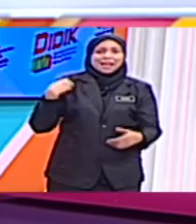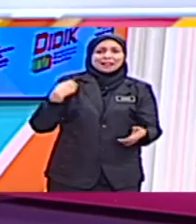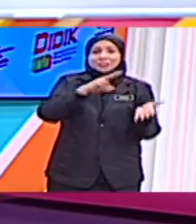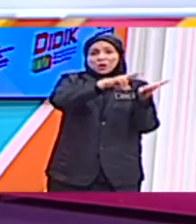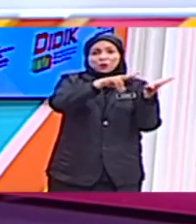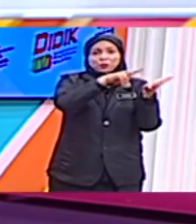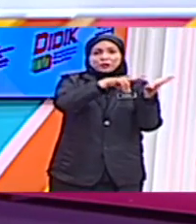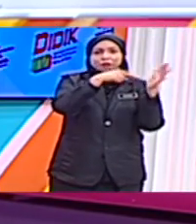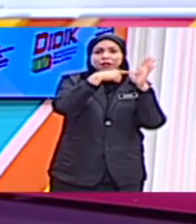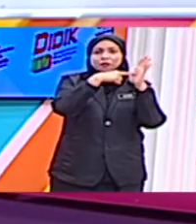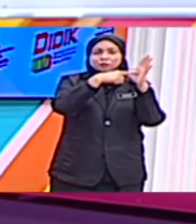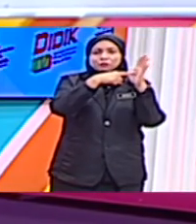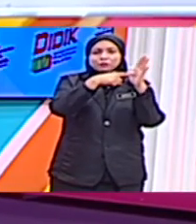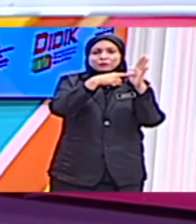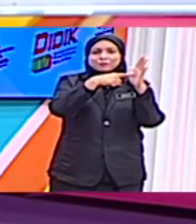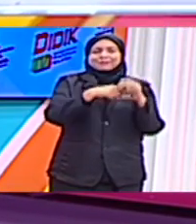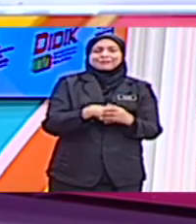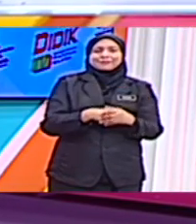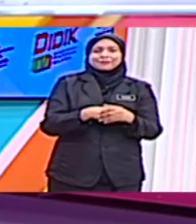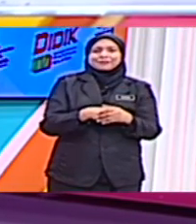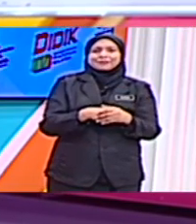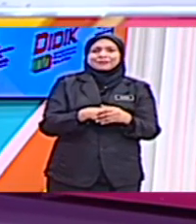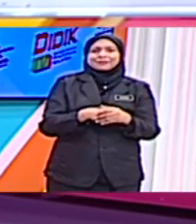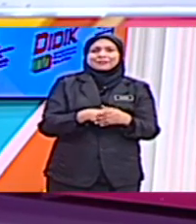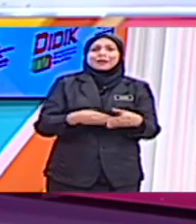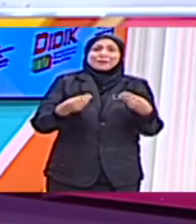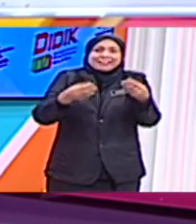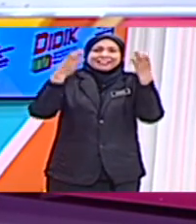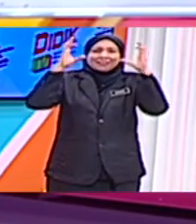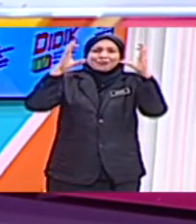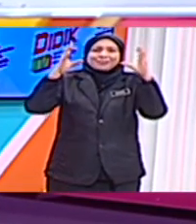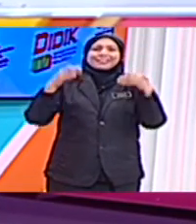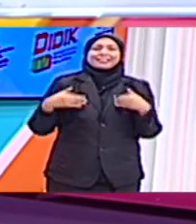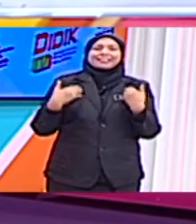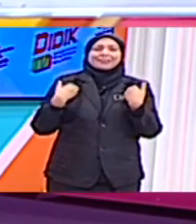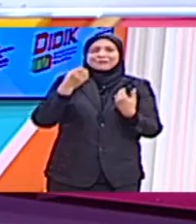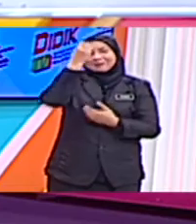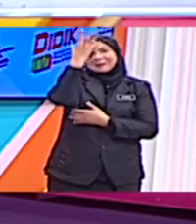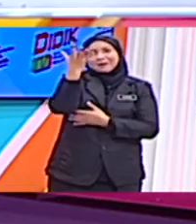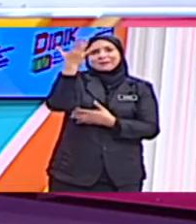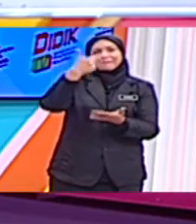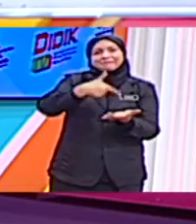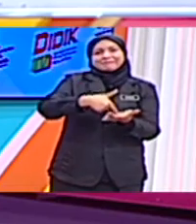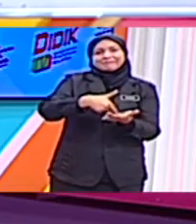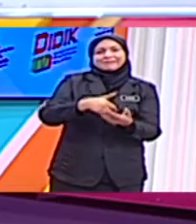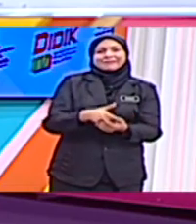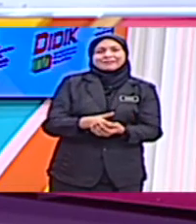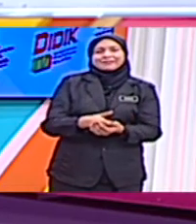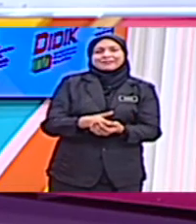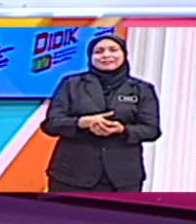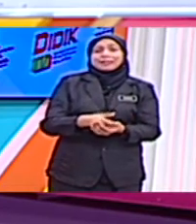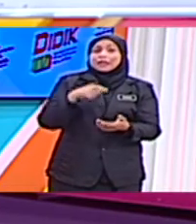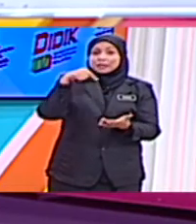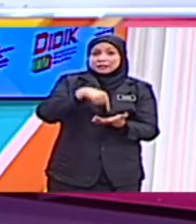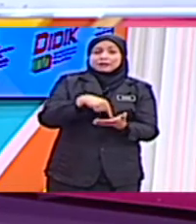nak saksikan. So, sebelum tu, jap dulu. Okey, jap dulu. Bagi cikgu nak ni dulu. Tarik nafas dulu. Okey. Jangan ini sangat